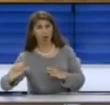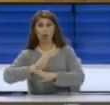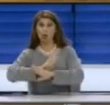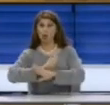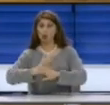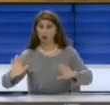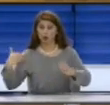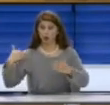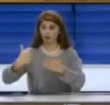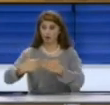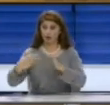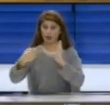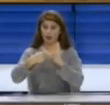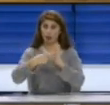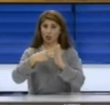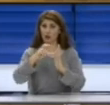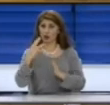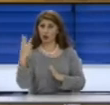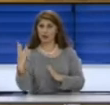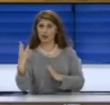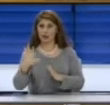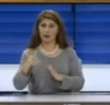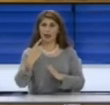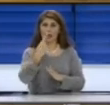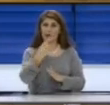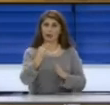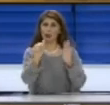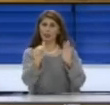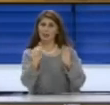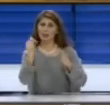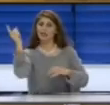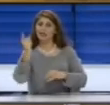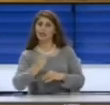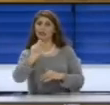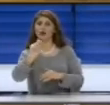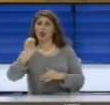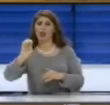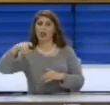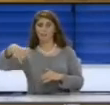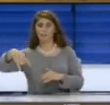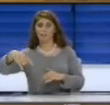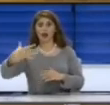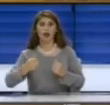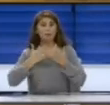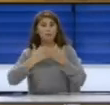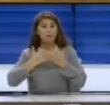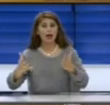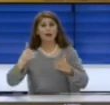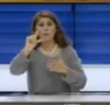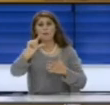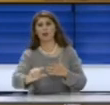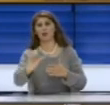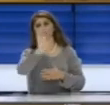του 2023 θα κινείται στο 160% του ΑΕΠ, έχοντας τη μεγαλύτερη μείωση στην